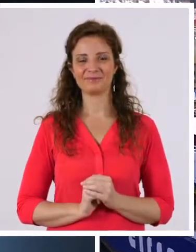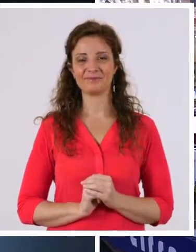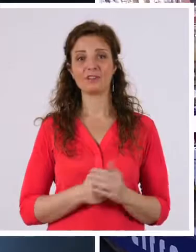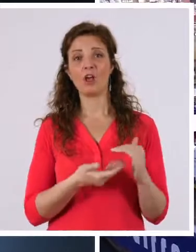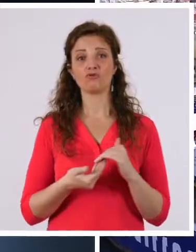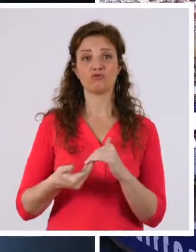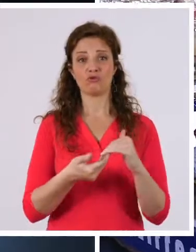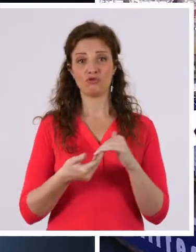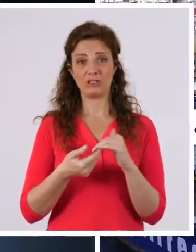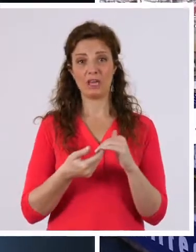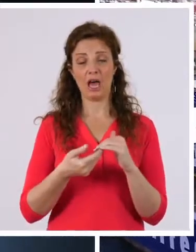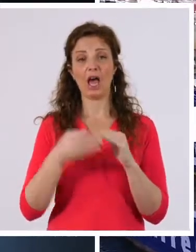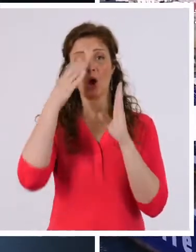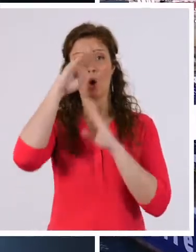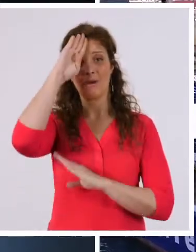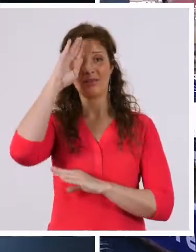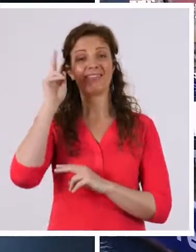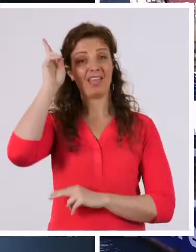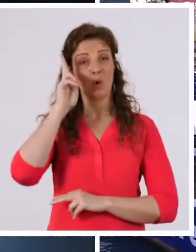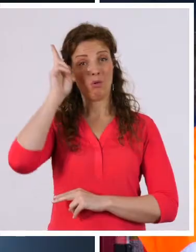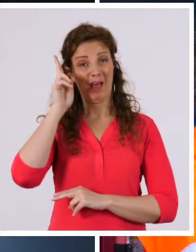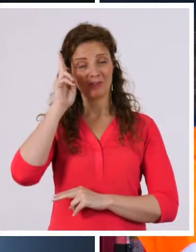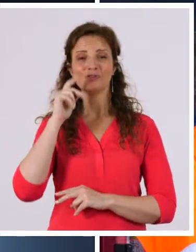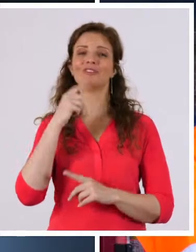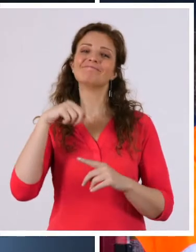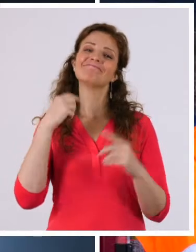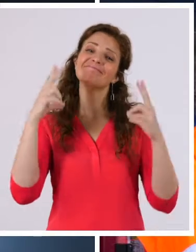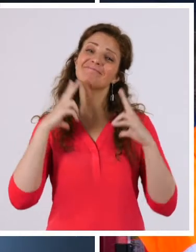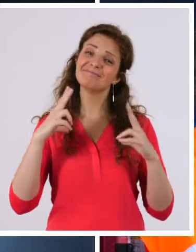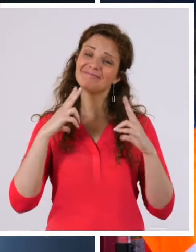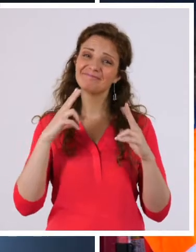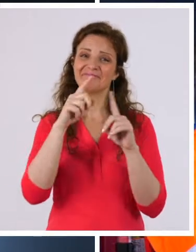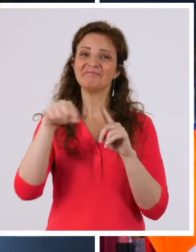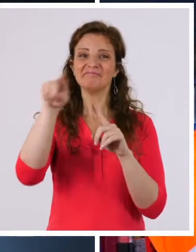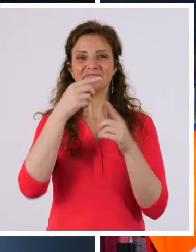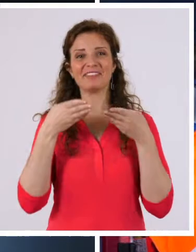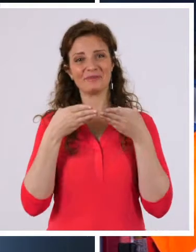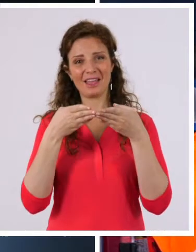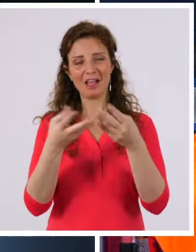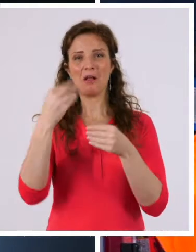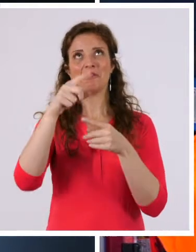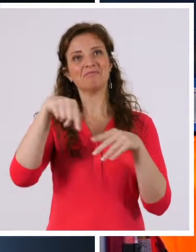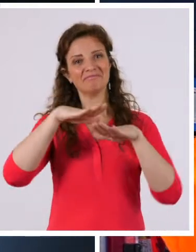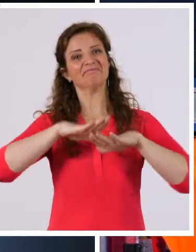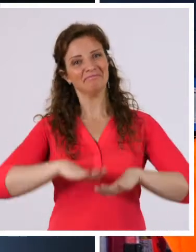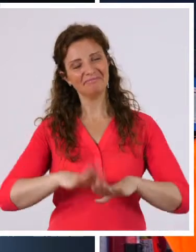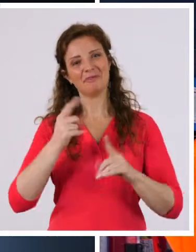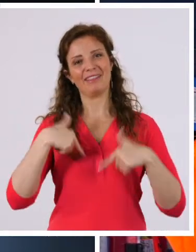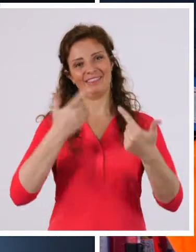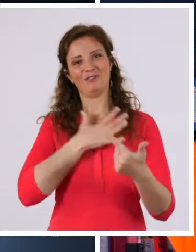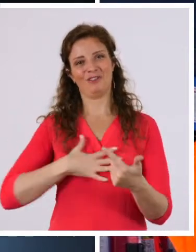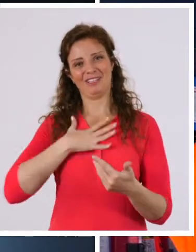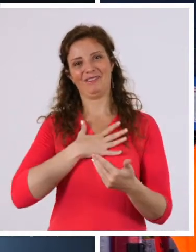La società, il comandante della nave ed il suo equipaggio si augurano che il viaggio e la permanenza a bordo siano di vostro